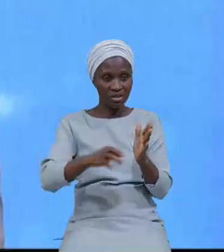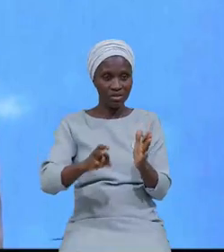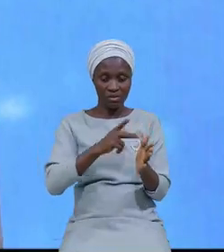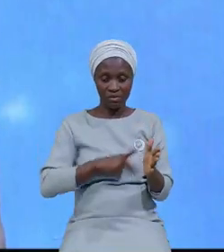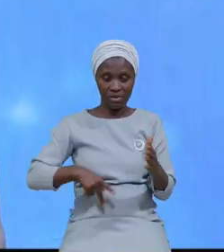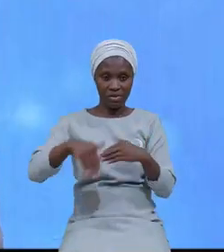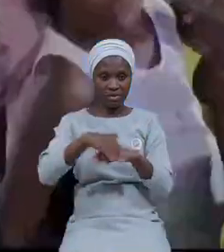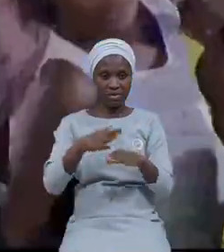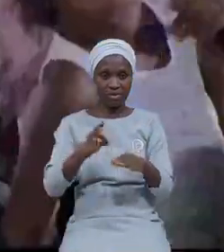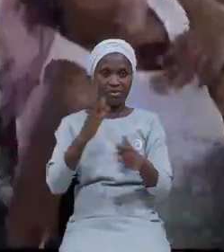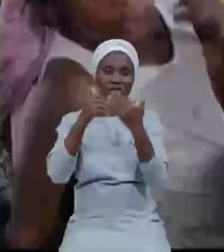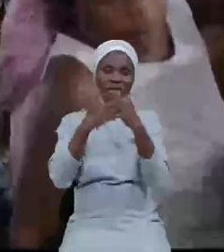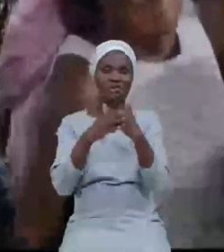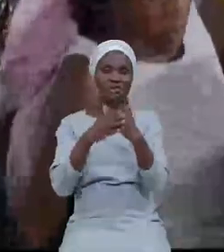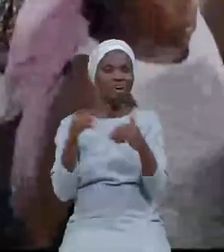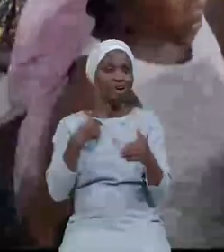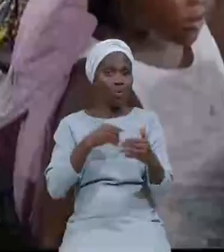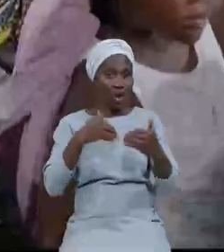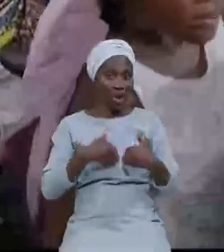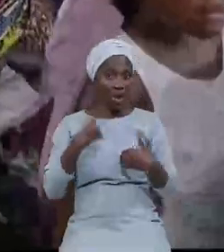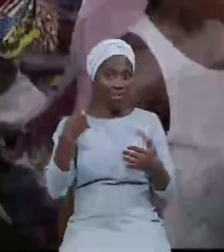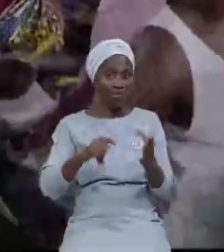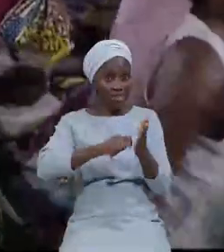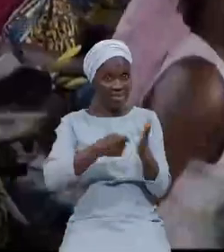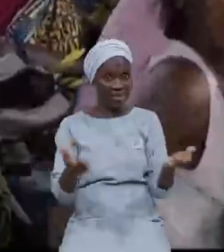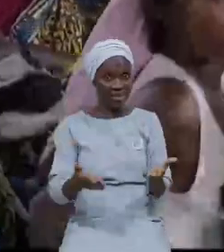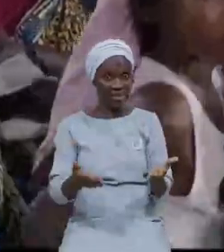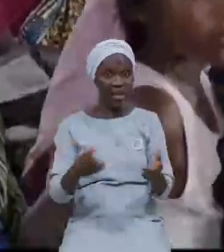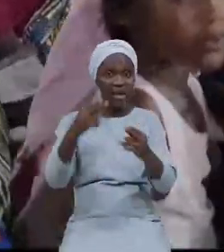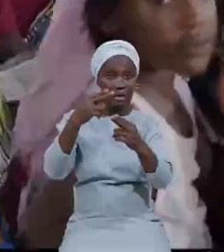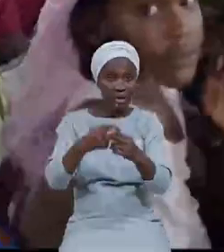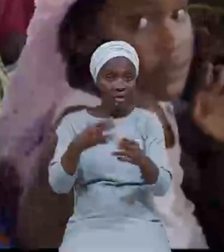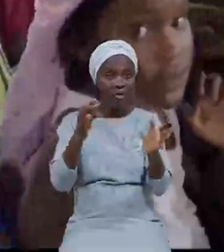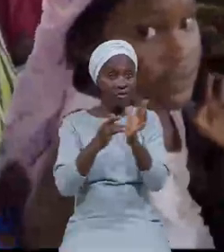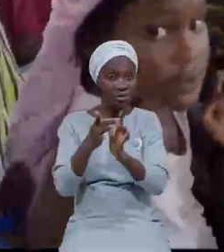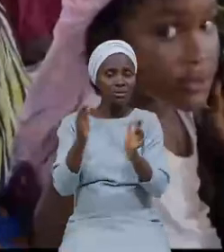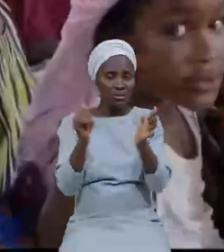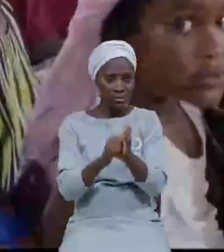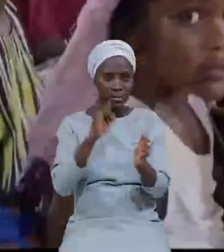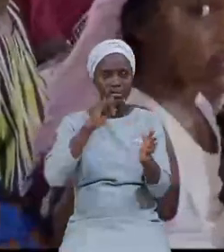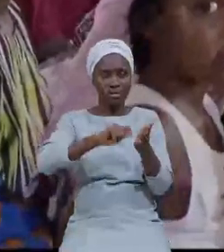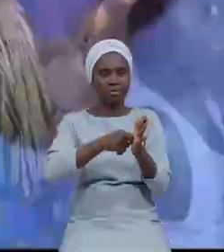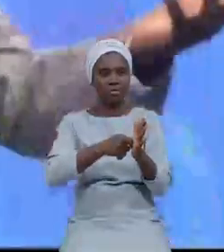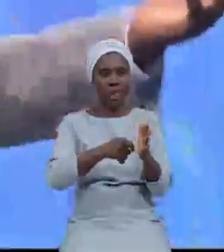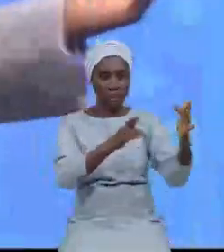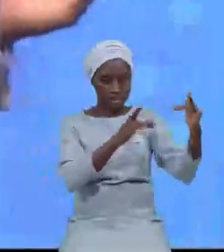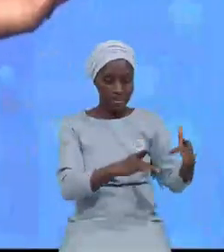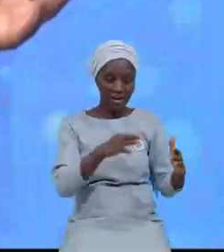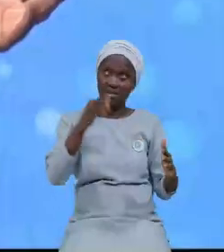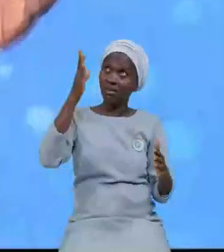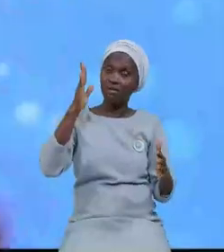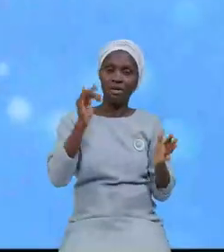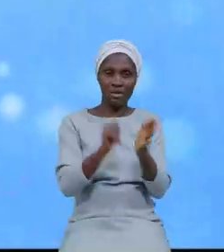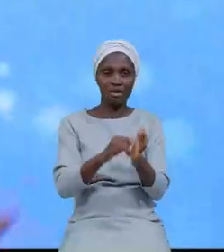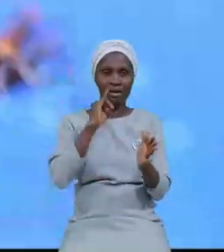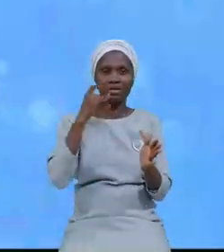donnerai je donnerai les clés nous avons les clés ce soir le nom de Jésus ça c'est la clé la miséricorde du Seigneur